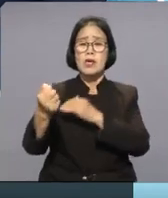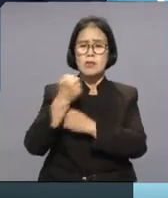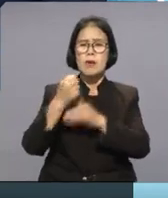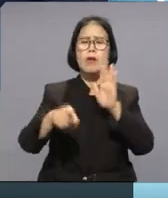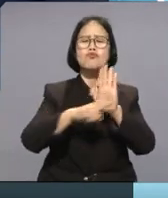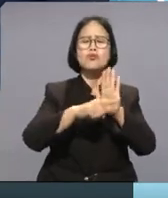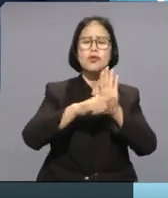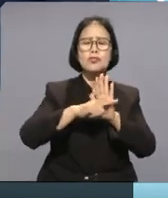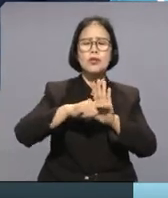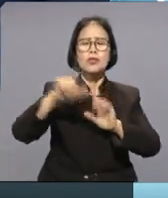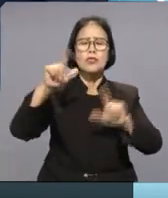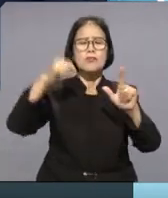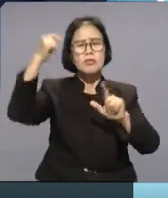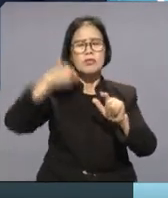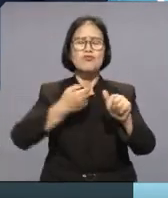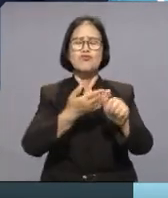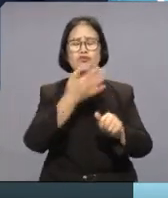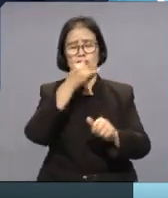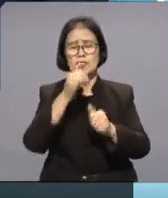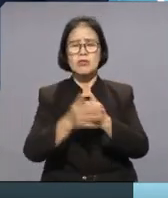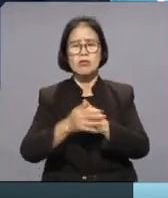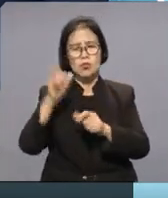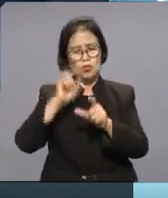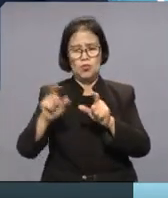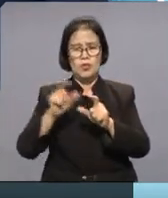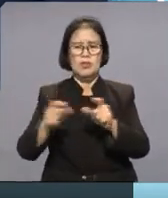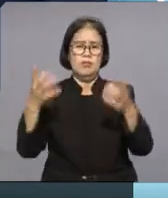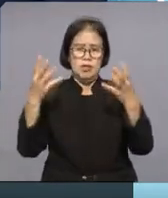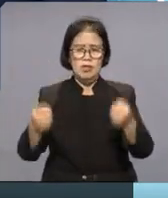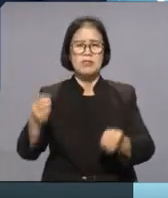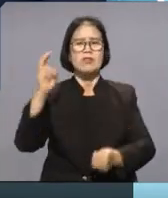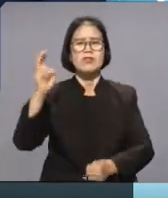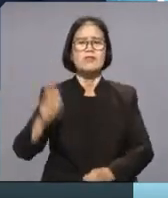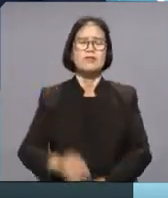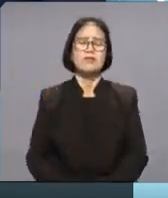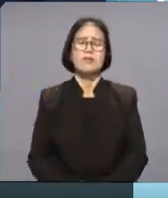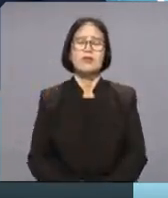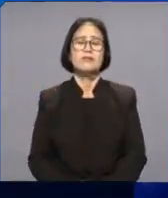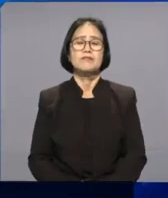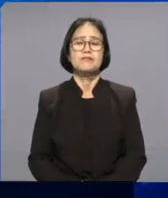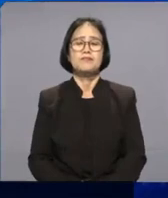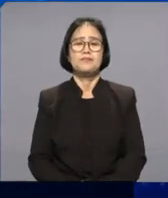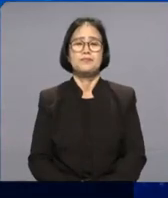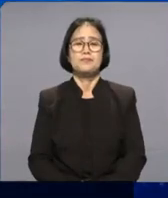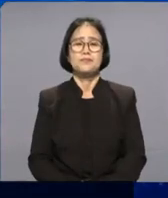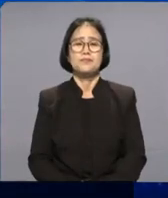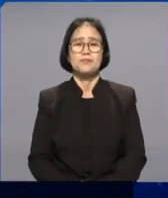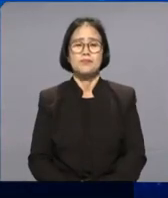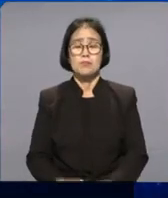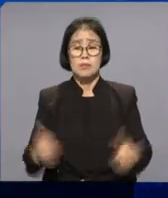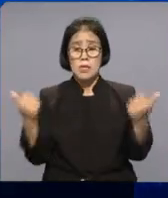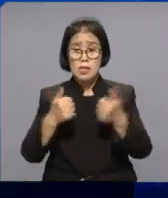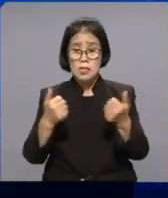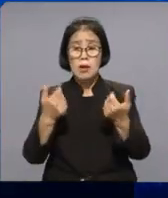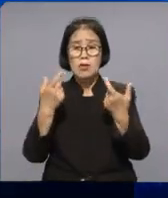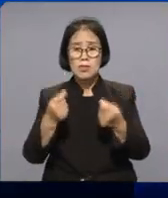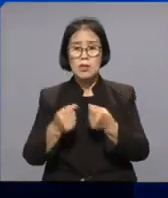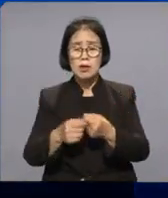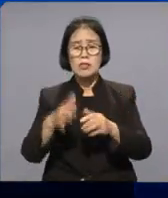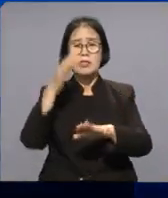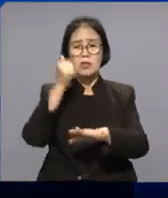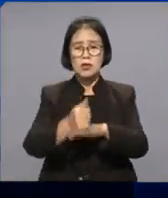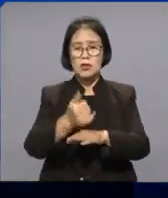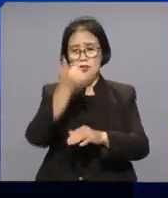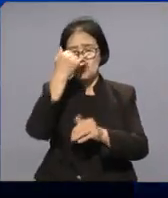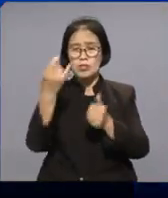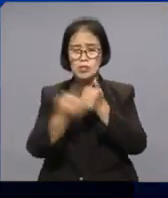다가올 가능성이 있기 때문에 아마 좀 고민이 좀 깊어지지 않을까 하는 생각은 있습니다. 예, 이것을 마치 예상이라도 했듯이 국민의힘에서는 이 결과는